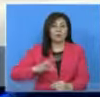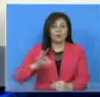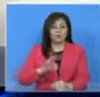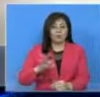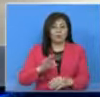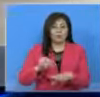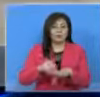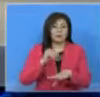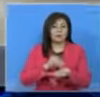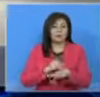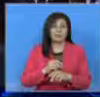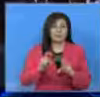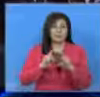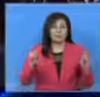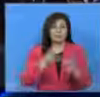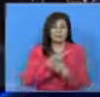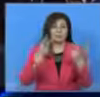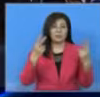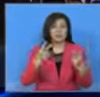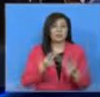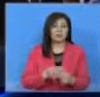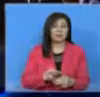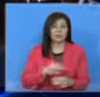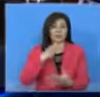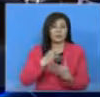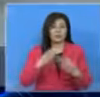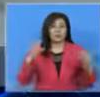қос бірдей нысанның құрылысын көзімен көріп, мердігерлерге уақытында